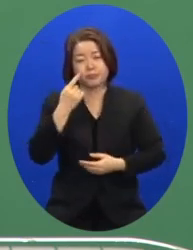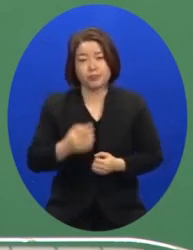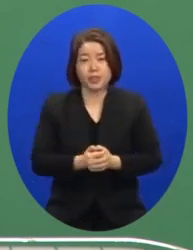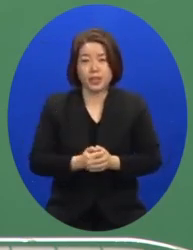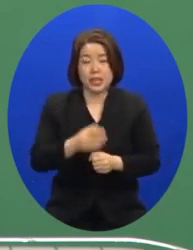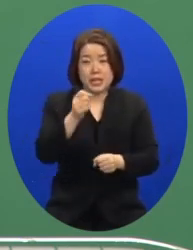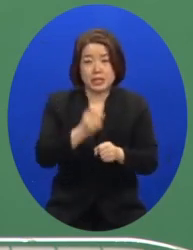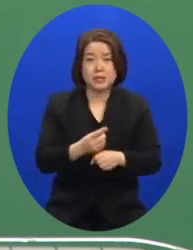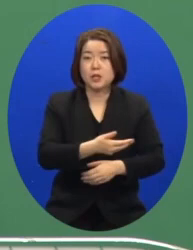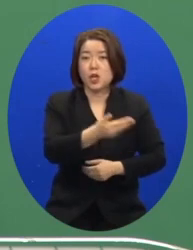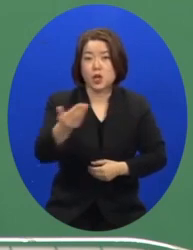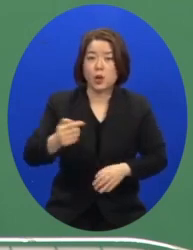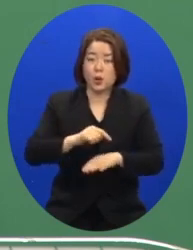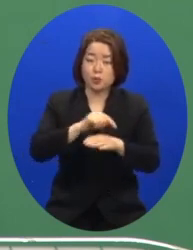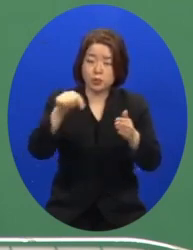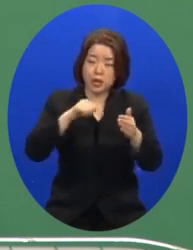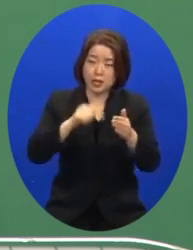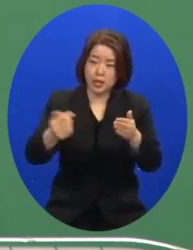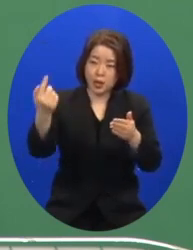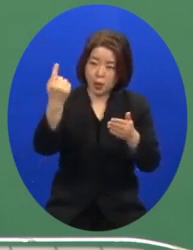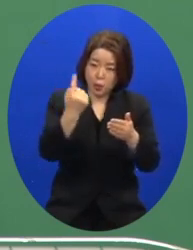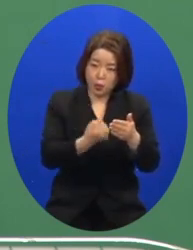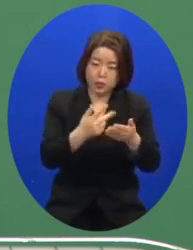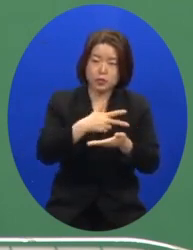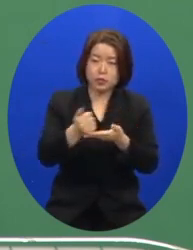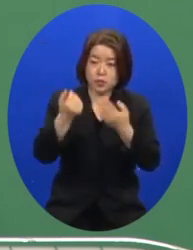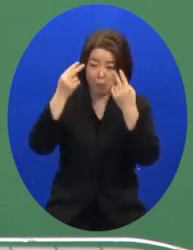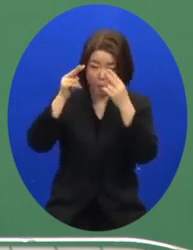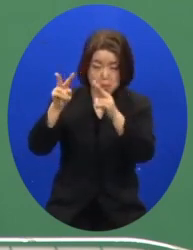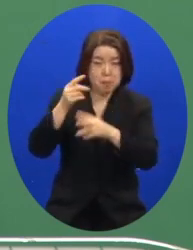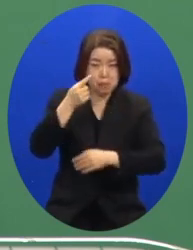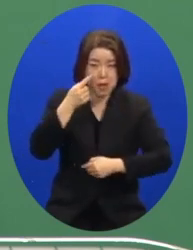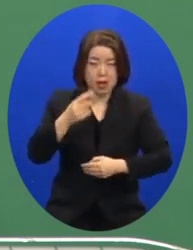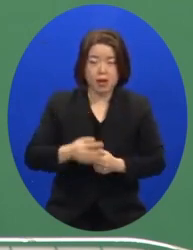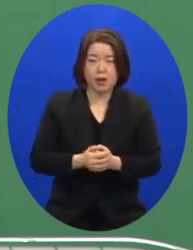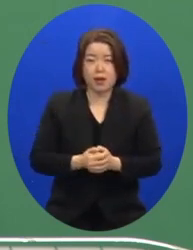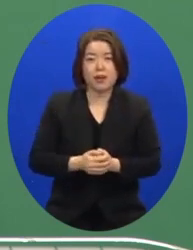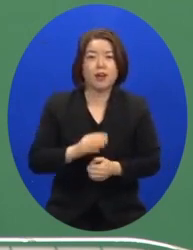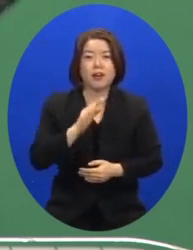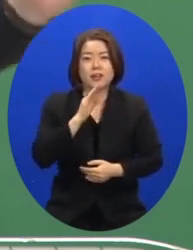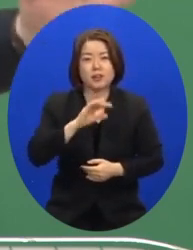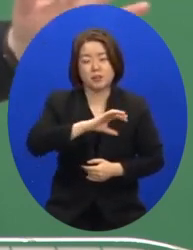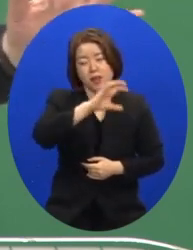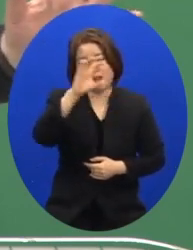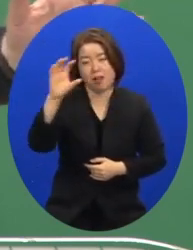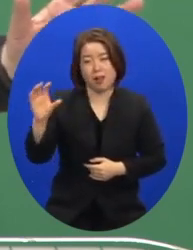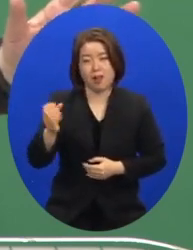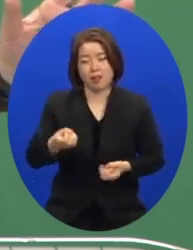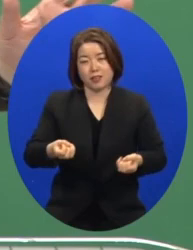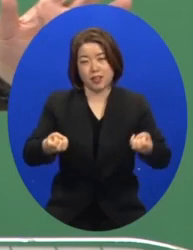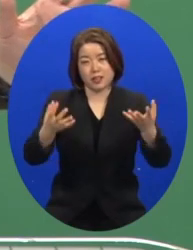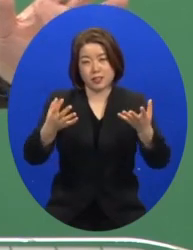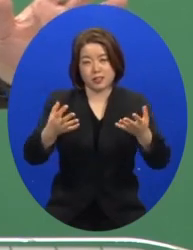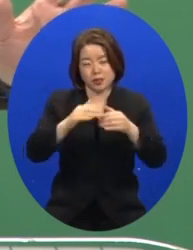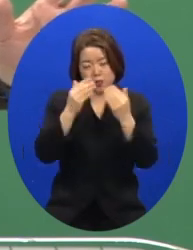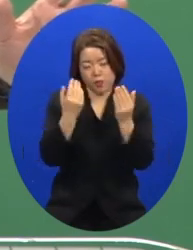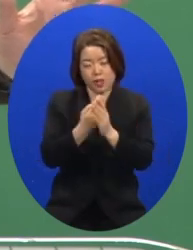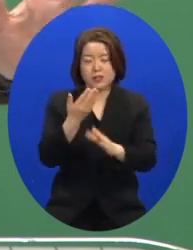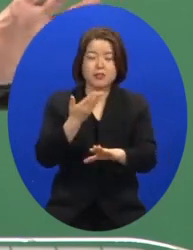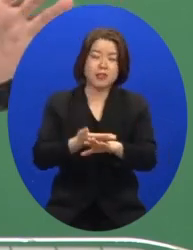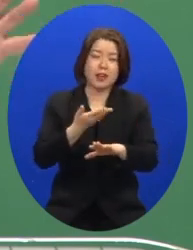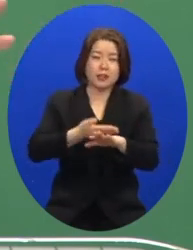그리고 이미 여러분 안에 오신 주님을 바라 보세요 그러면 성탄절이 환전이 다른 날이 됩니다